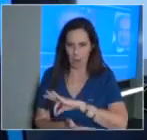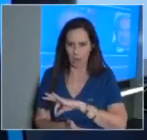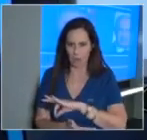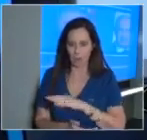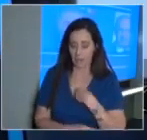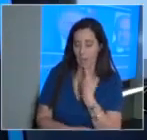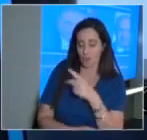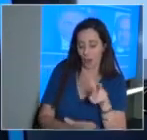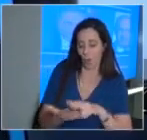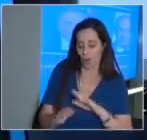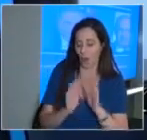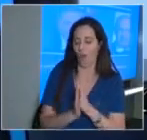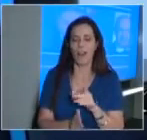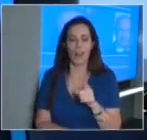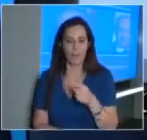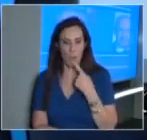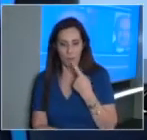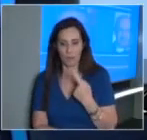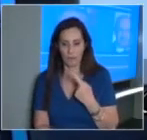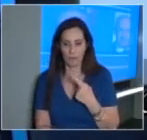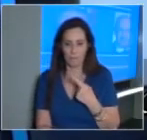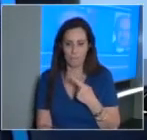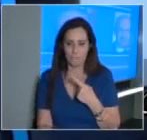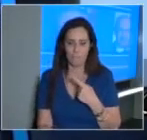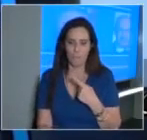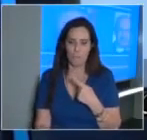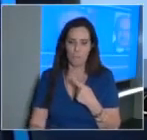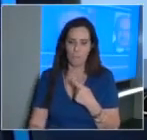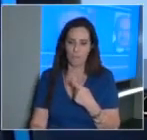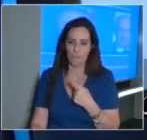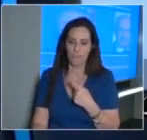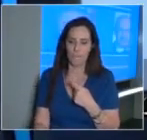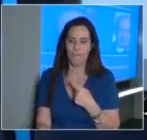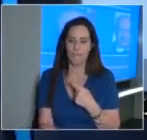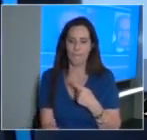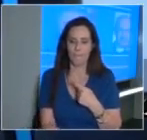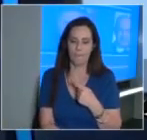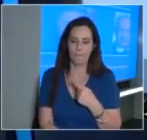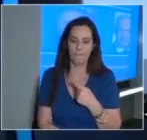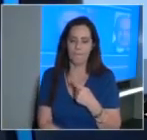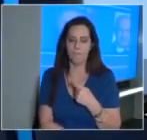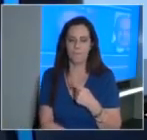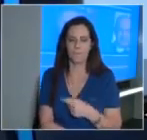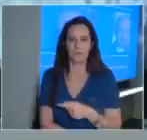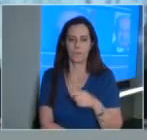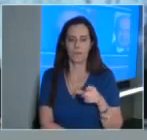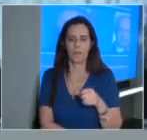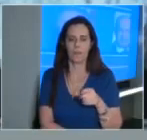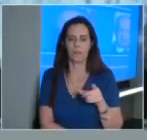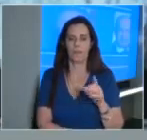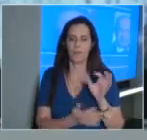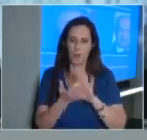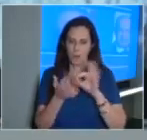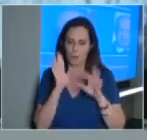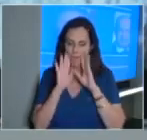אני אמסור לו את זה. אתם טוענים, תראה, אין לנו הרבה מה לעשות, הפוסט התקופתי, זה ההתרגשות שלנו בחיים. זה הפוסט בחירות, אנחנו כל